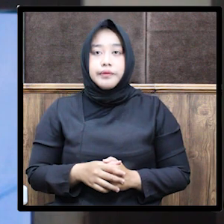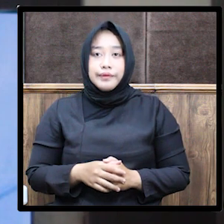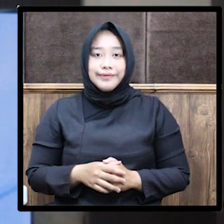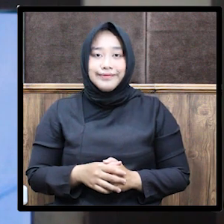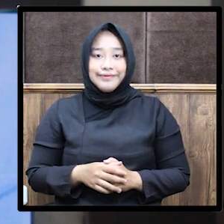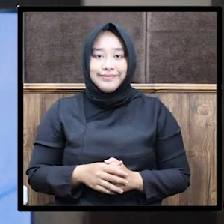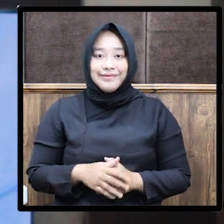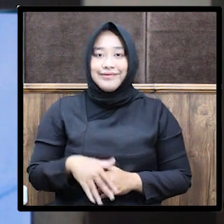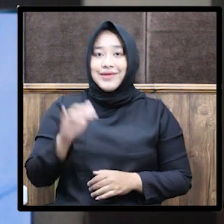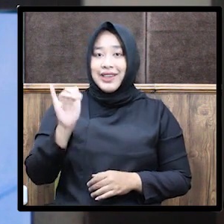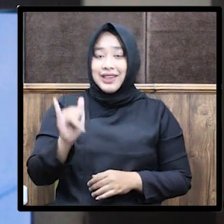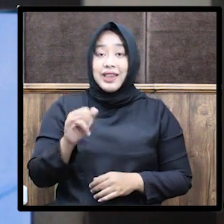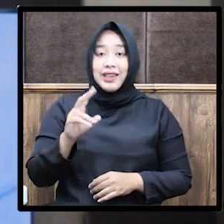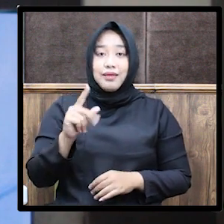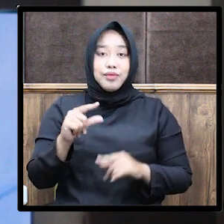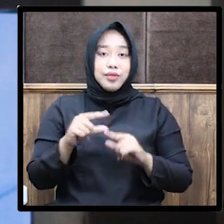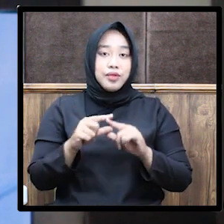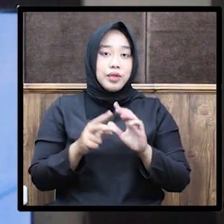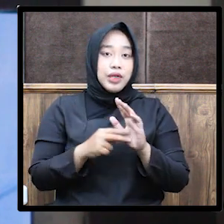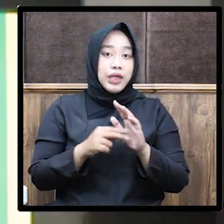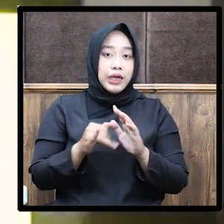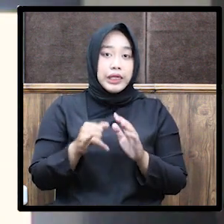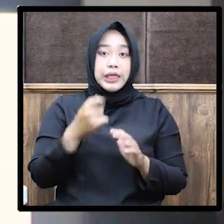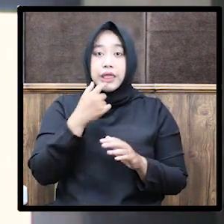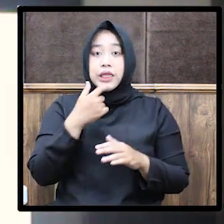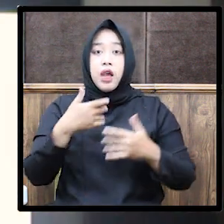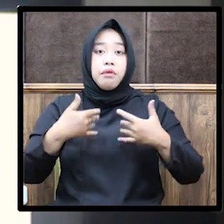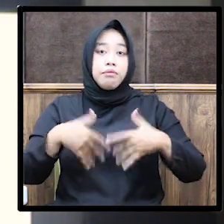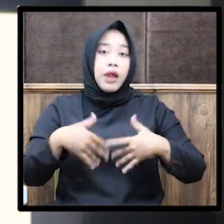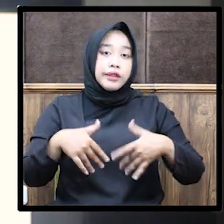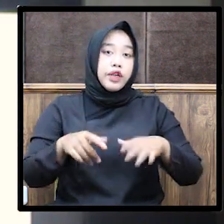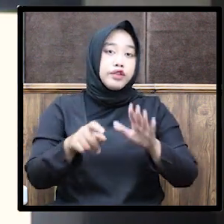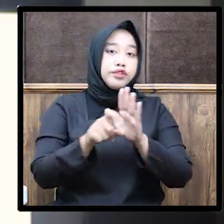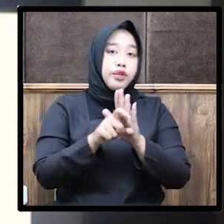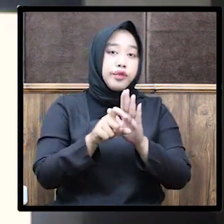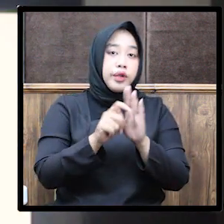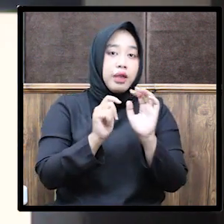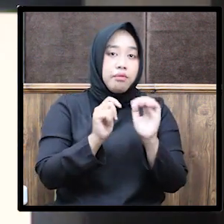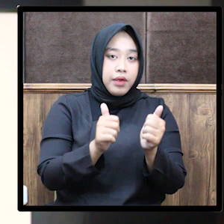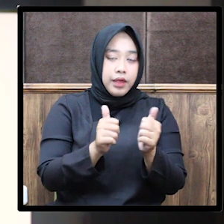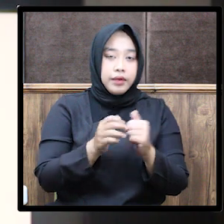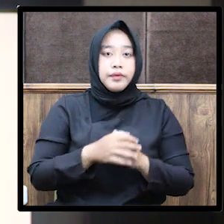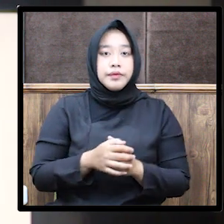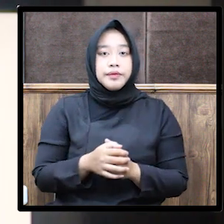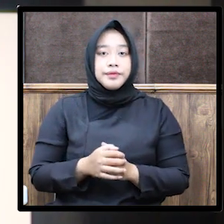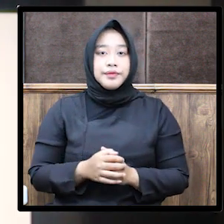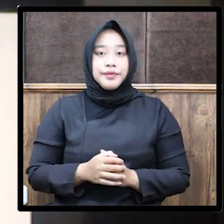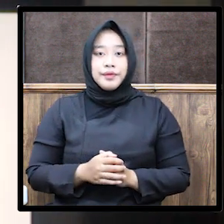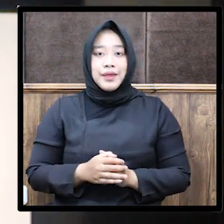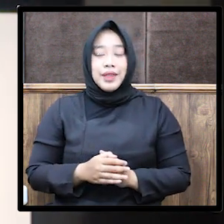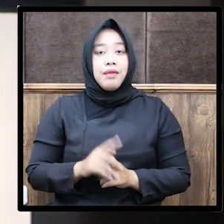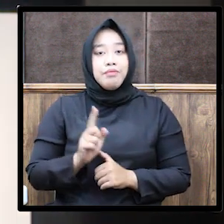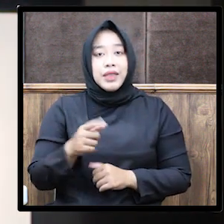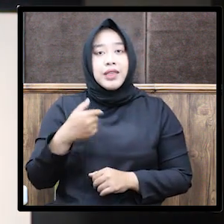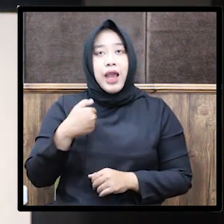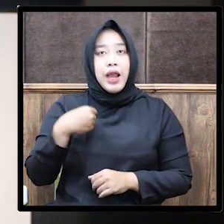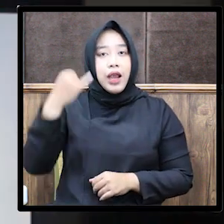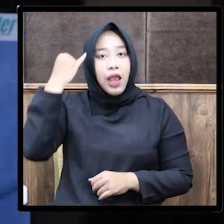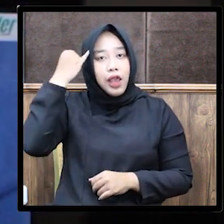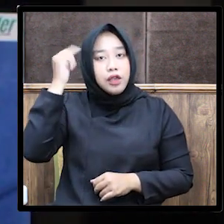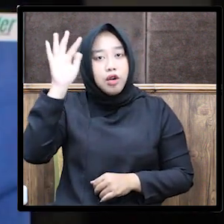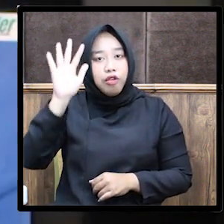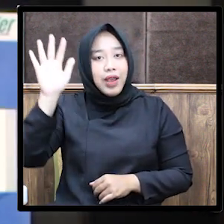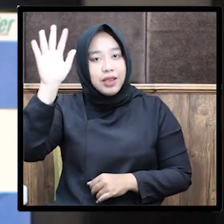Iya, baik Bu Rani, terkait dengan tadi praktik baik itu kan tentu tidak lepas dari inovasi begitu ya.